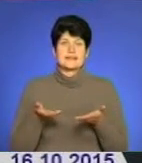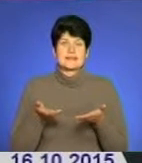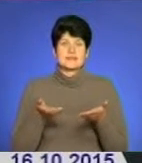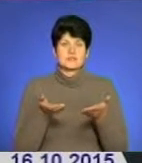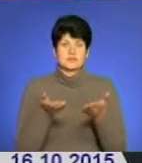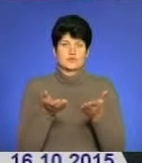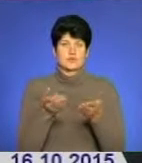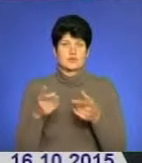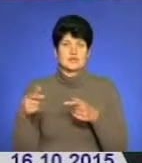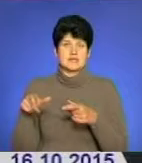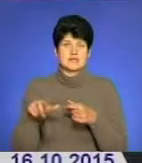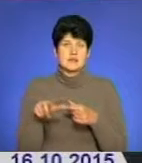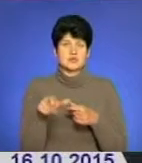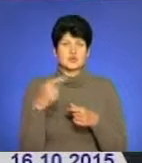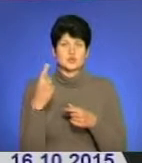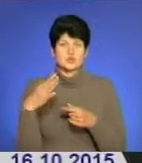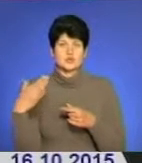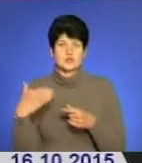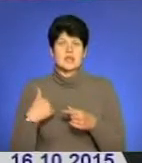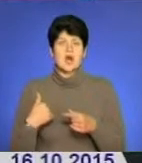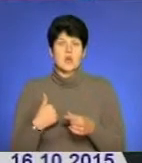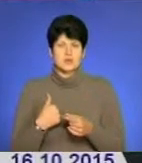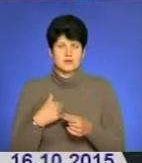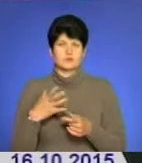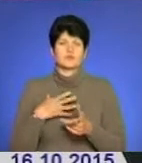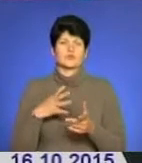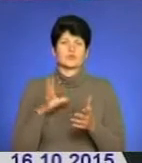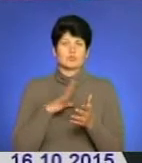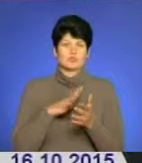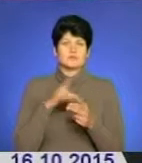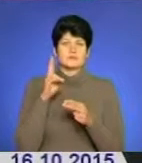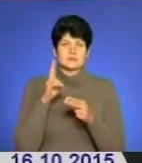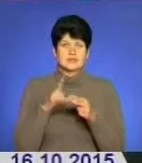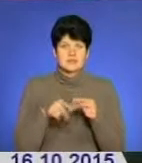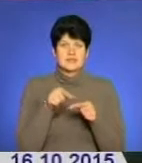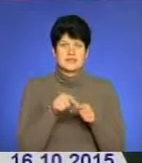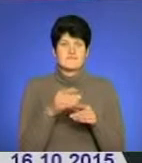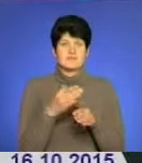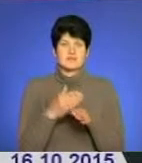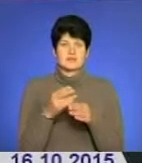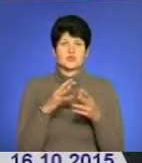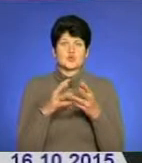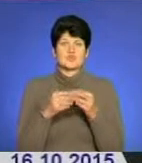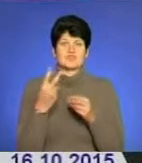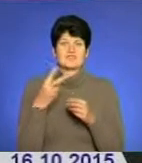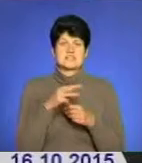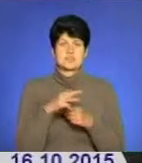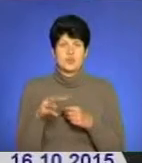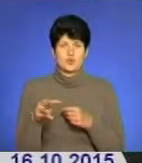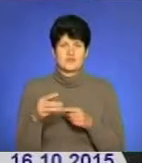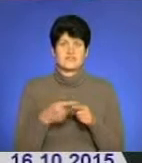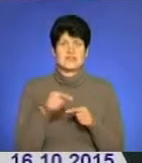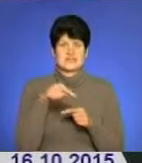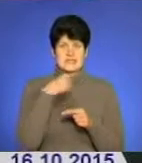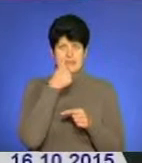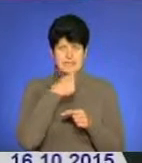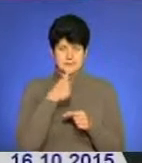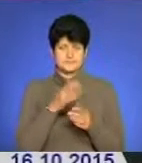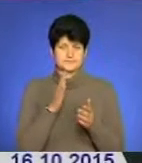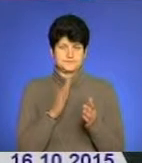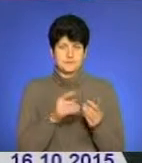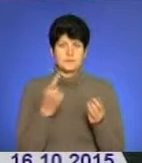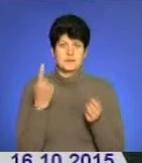лижеролерної траси. З одної сторони, я хотів би, щоб вона була завершена, там виділялася сума 20 мільйонів на цей рік, це раз.